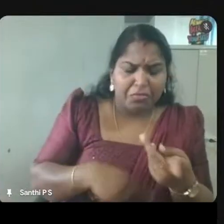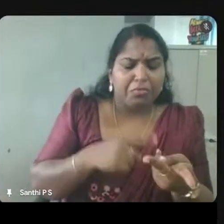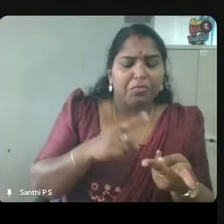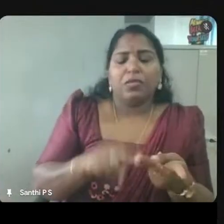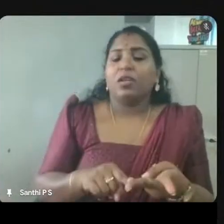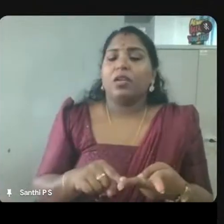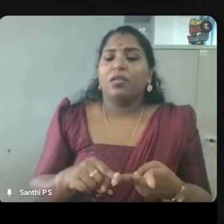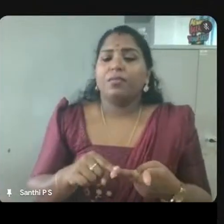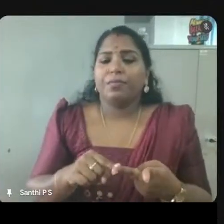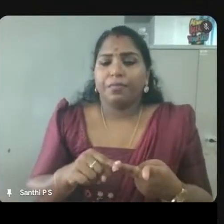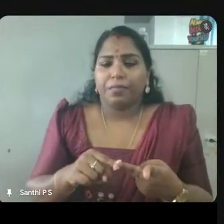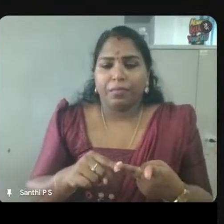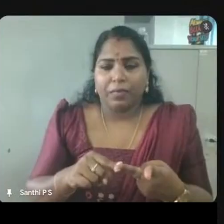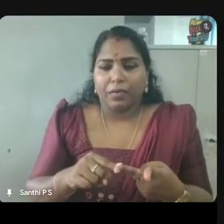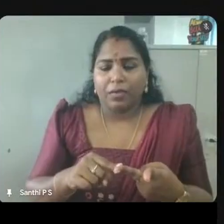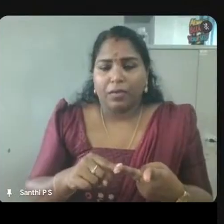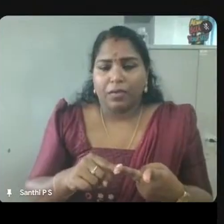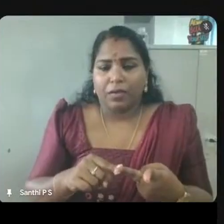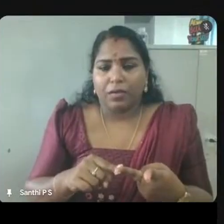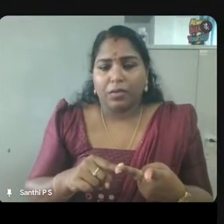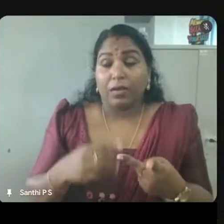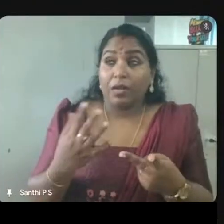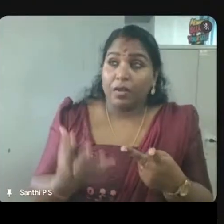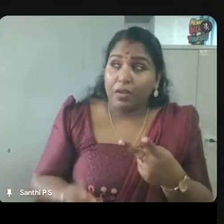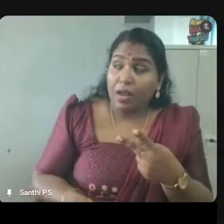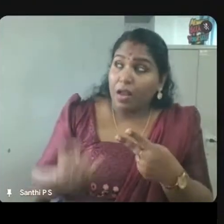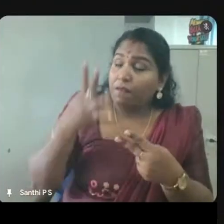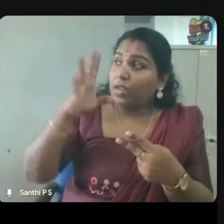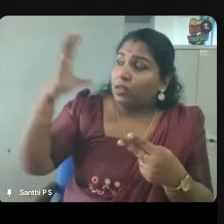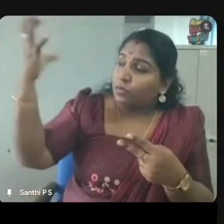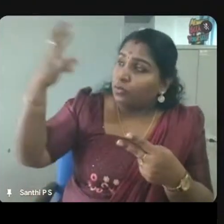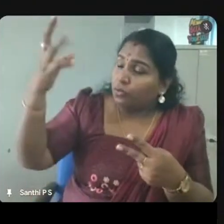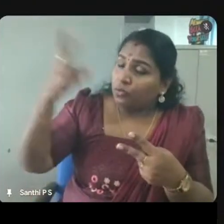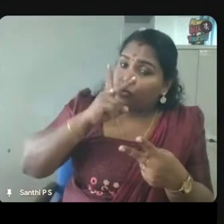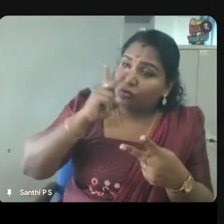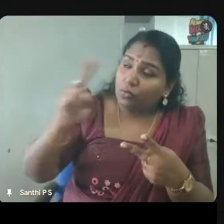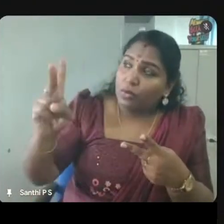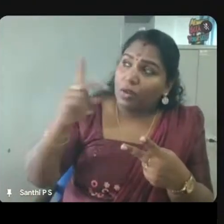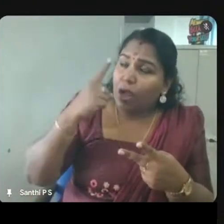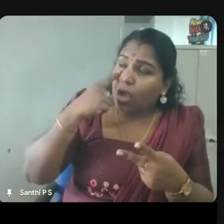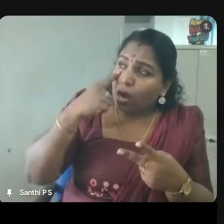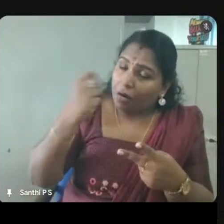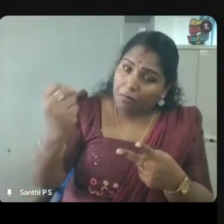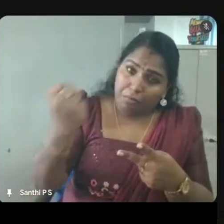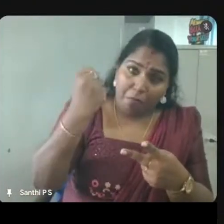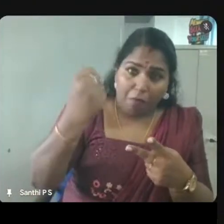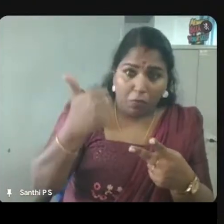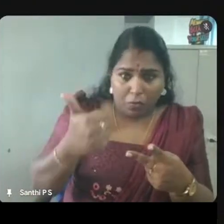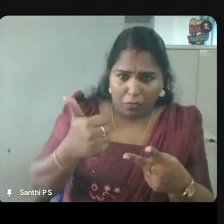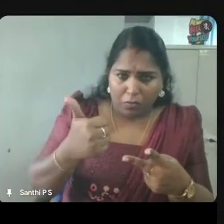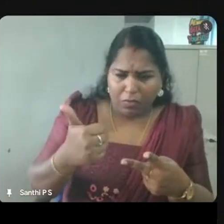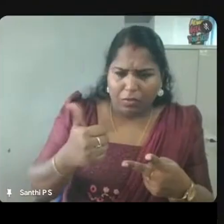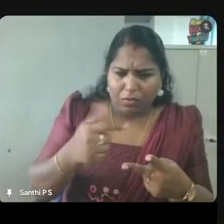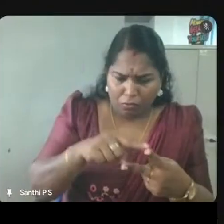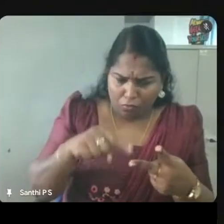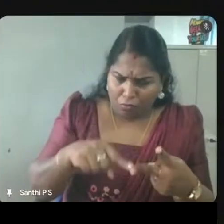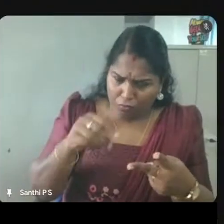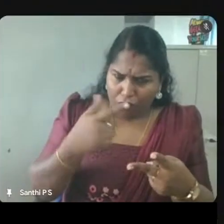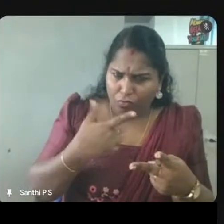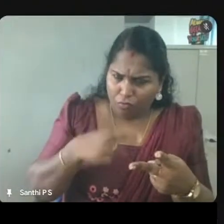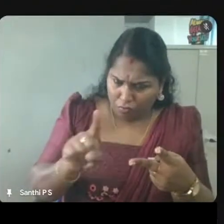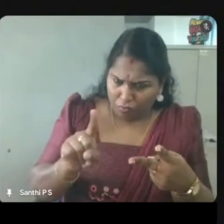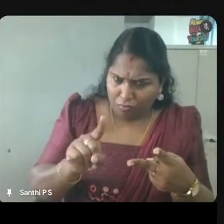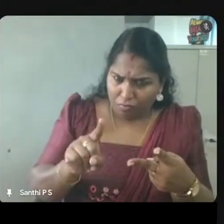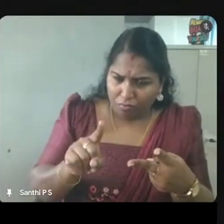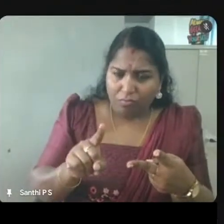പറയുന്നുണ്ട് രാവിലെ സൂര്യനെ നോക്കിയാൽ കണ്ണിന് ആരോഗ്യം ഉണ്ടാവും എന്നുള്ളത്. അതിലെന്തെങ്കിലും യാഥാർത്ഥ്യമുണ്ടോ? പറഞ്ഞുതരാം. ഫസ്റ്റ്